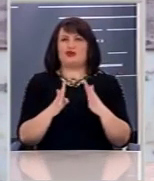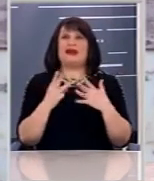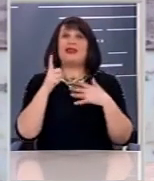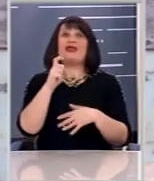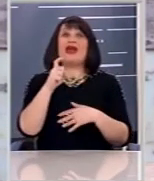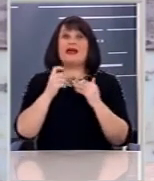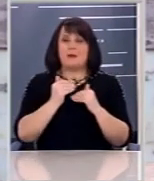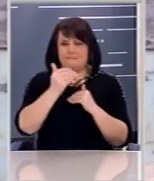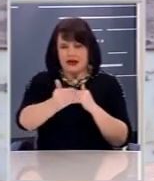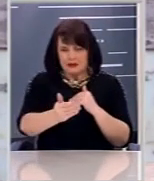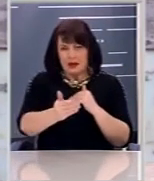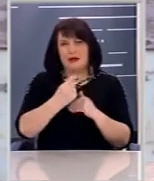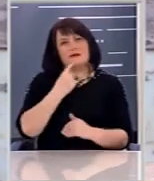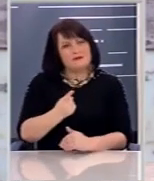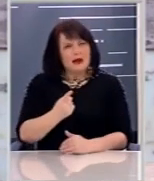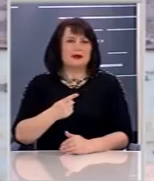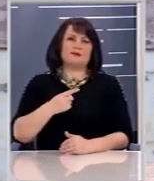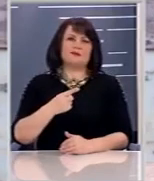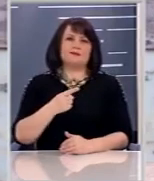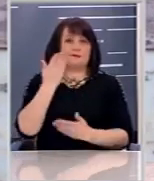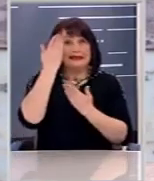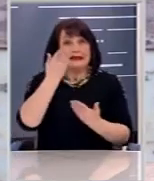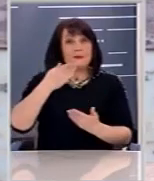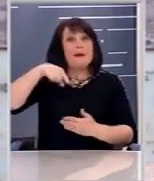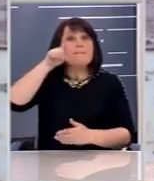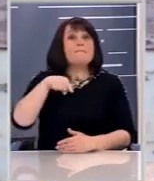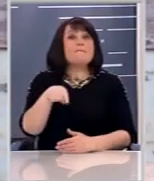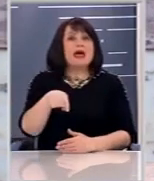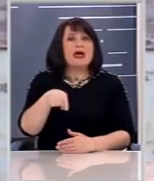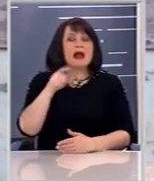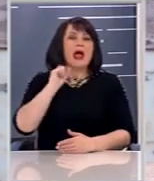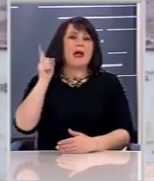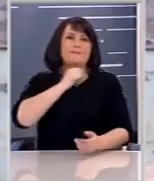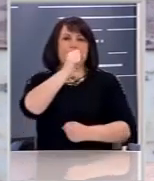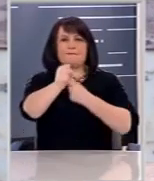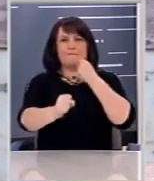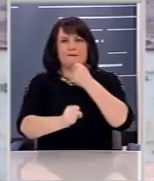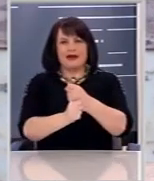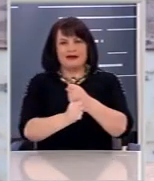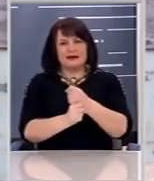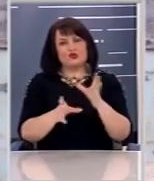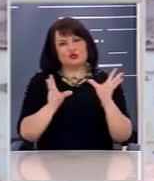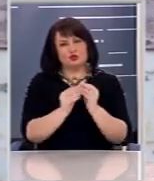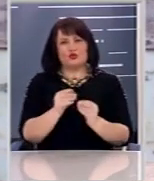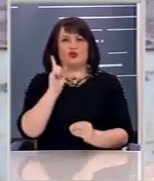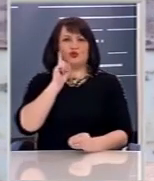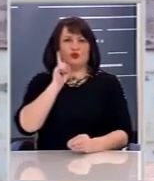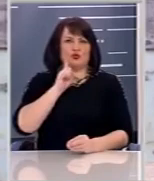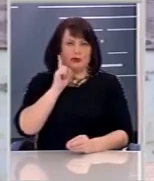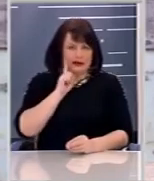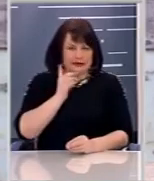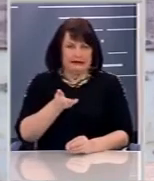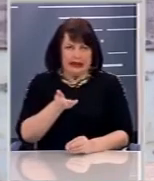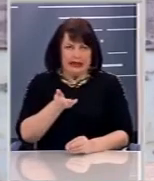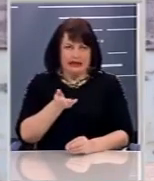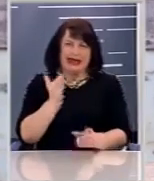1910, ορίστηκε αυτή η μέρα ως επέτειος για την ημέρα της γυναίκας και ιδιαίτερα